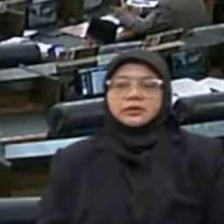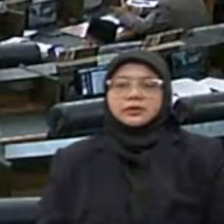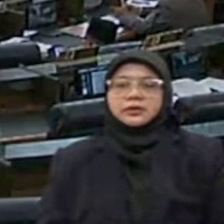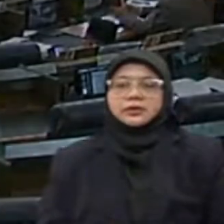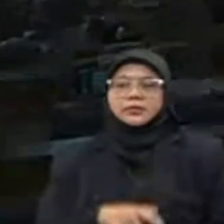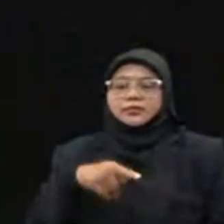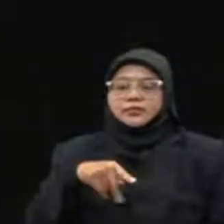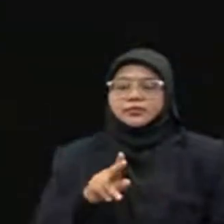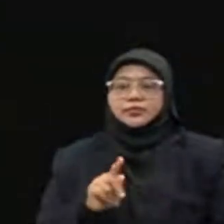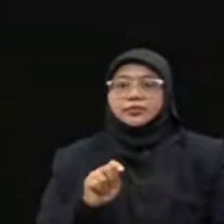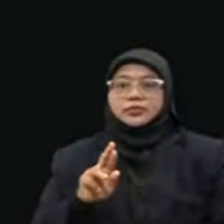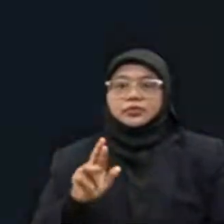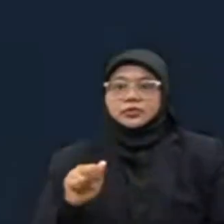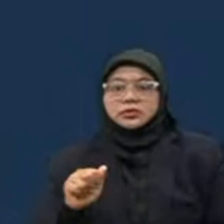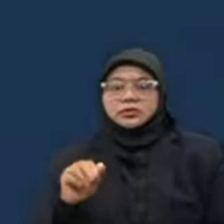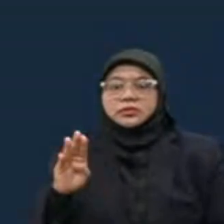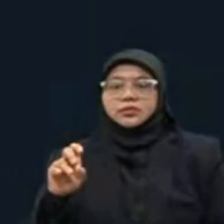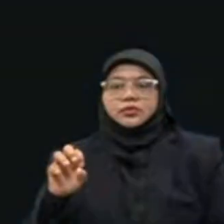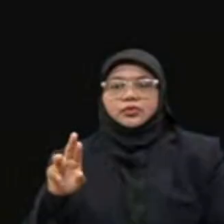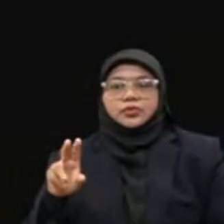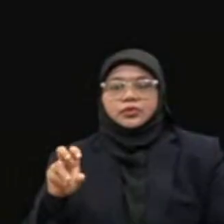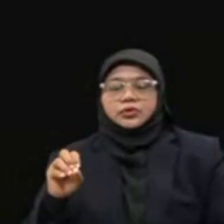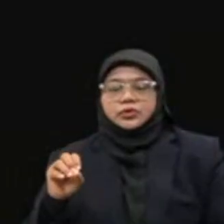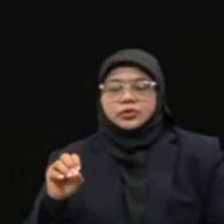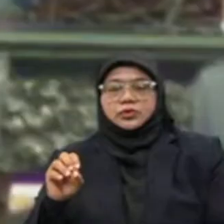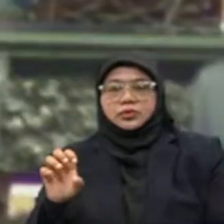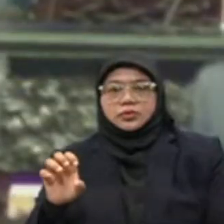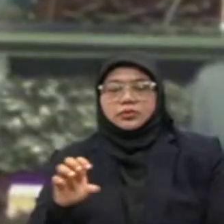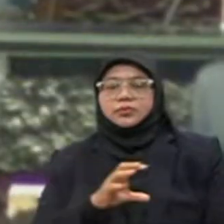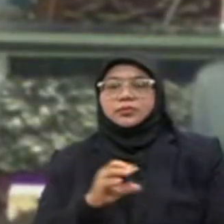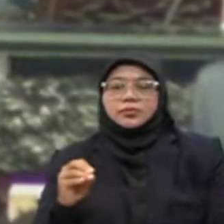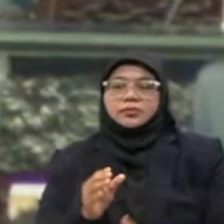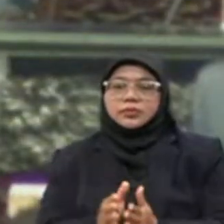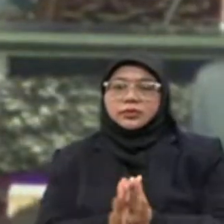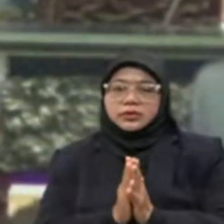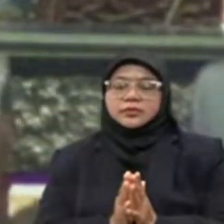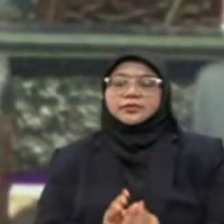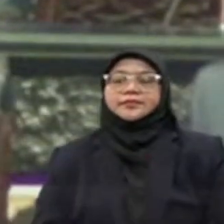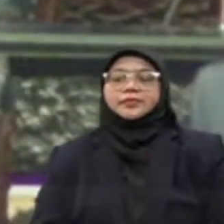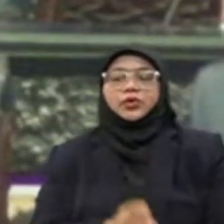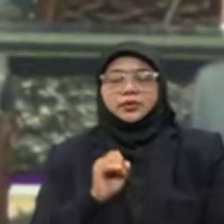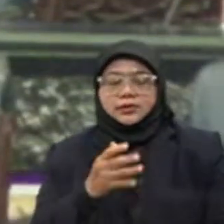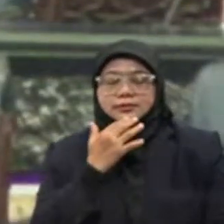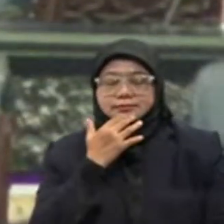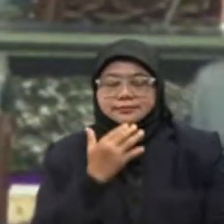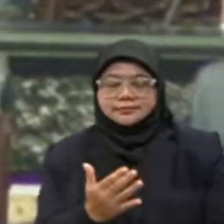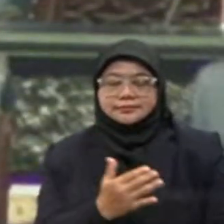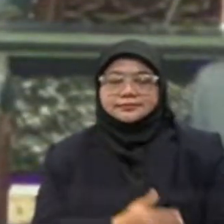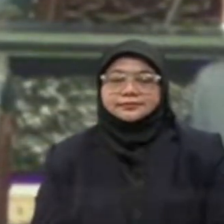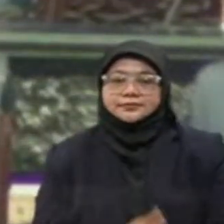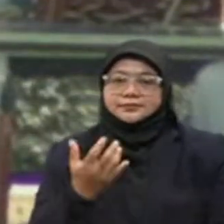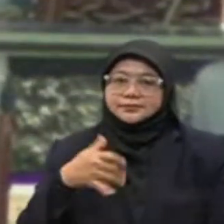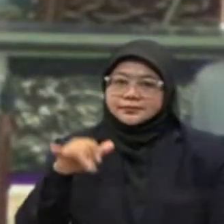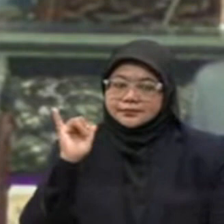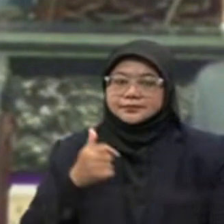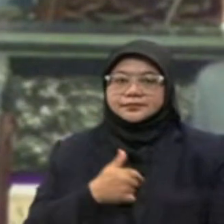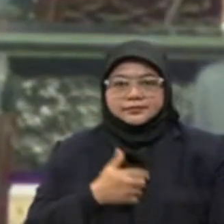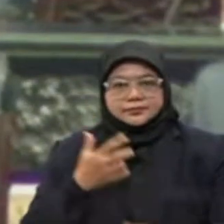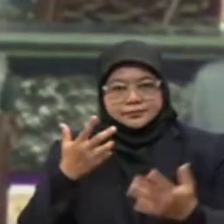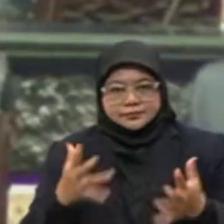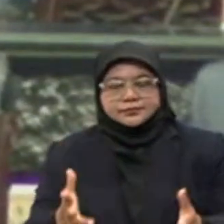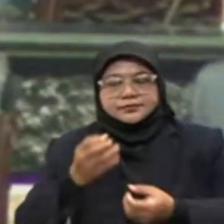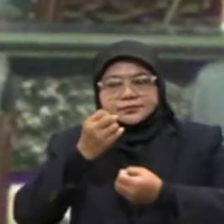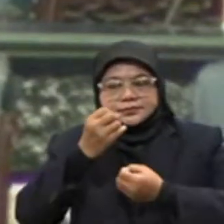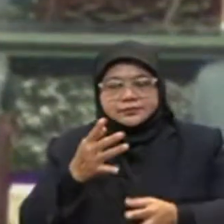Terima kasih yang berhomat Pontianak saya pada sesi pembahasan Semalam saya ada menyebut